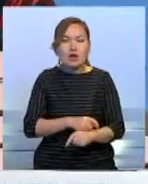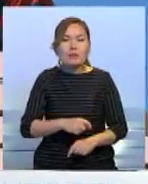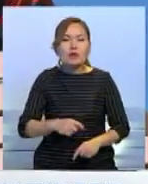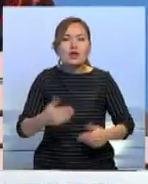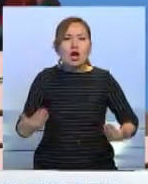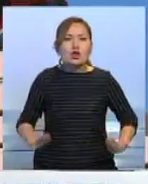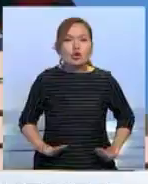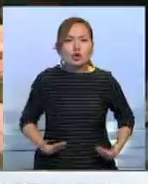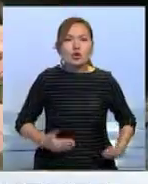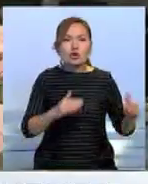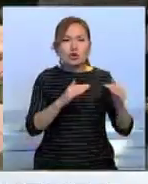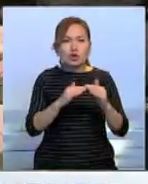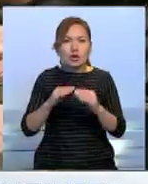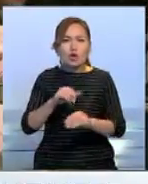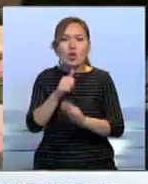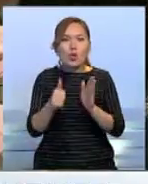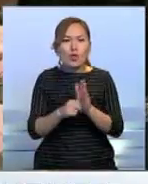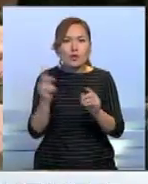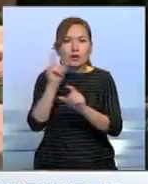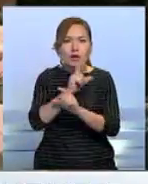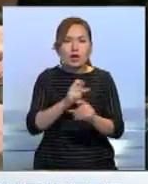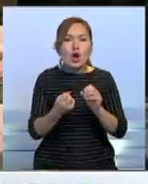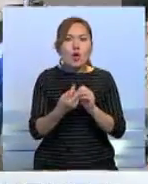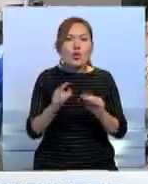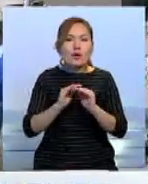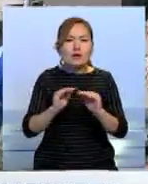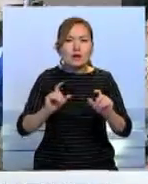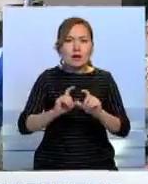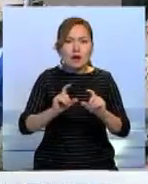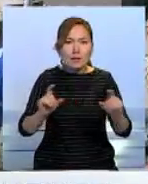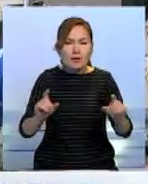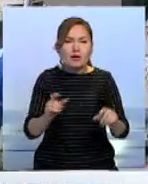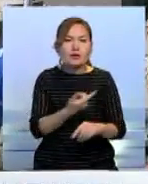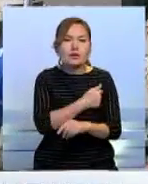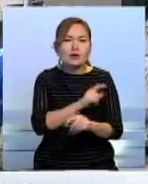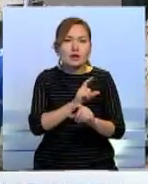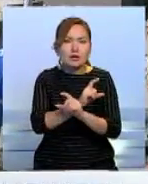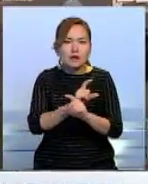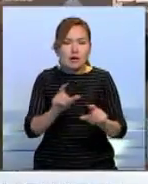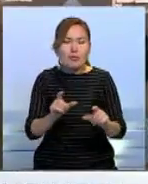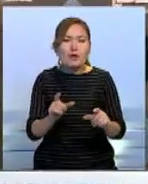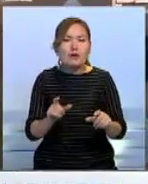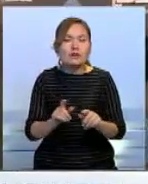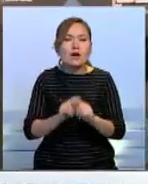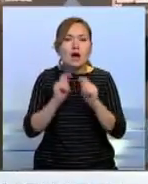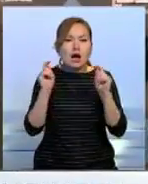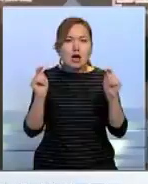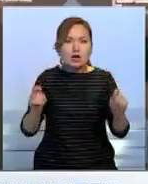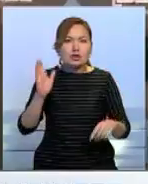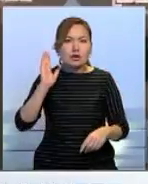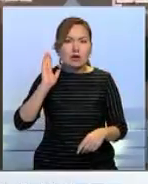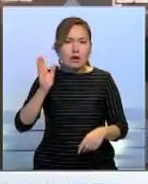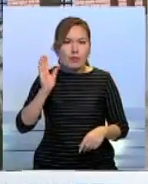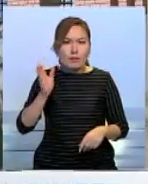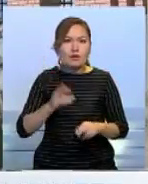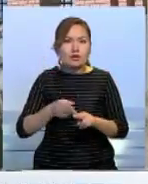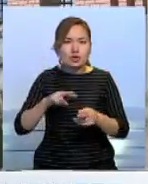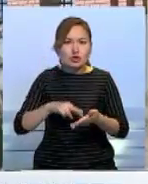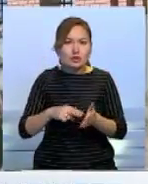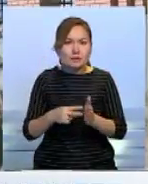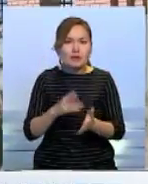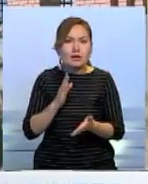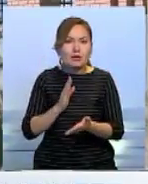үй, 16 мектеп, 12 бөбекжай, 4 денсаулық сақтау нысаны және сауда орталықтары салынады деп